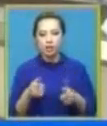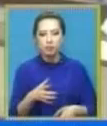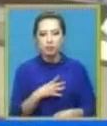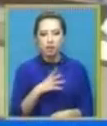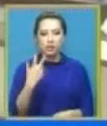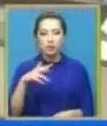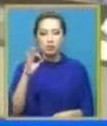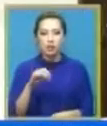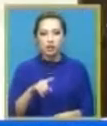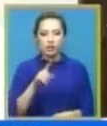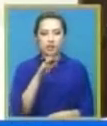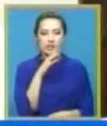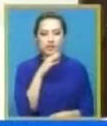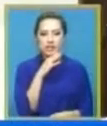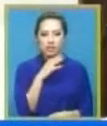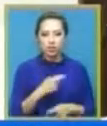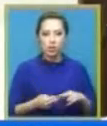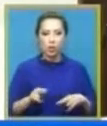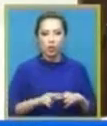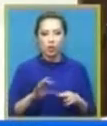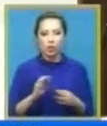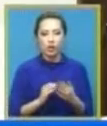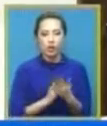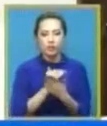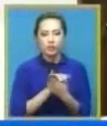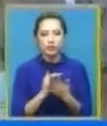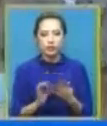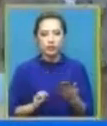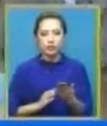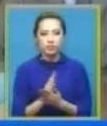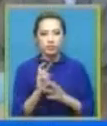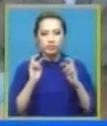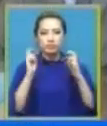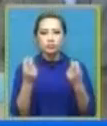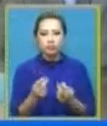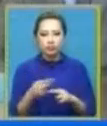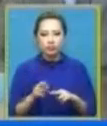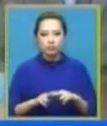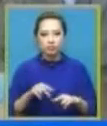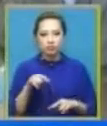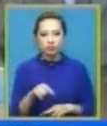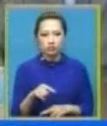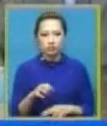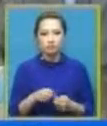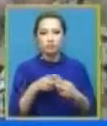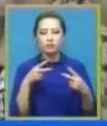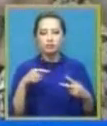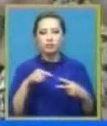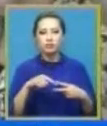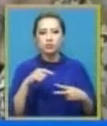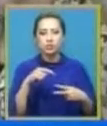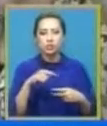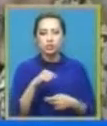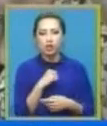жуығы нәзік жандылар. Жоғарғы соттың судьясына үміткерлер мен облыстық және оған теңестірілген соттардың алқа төрағасы